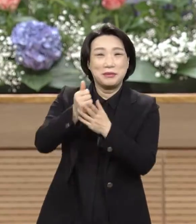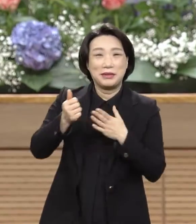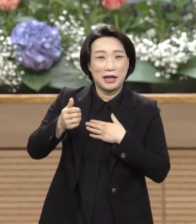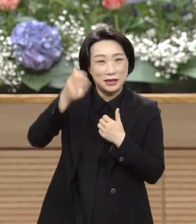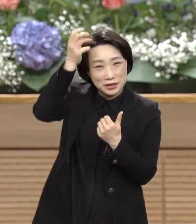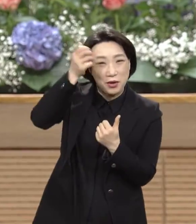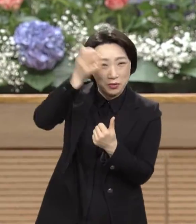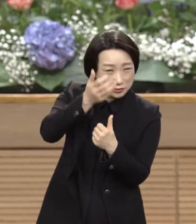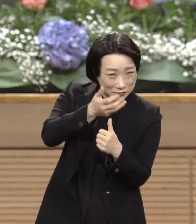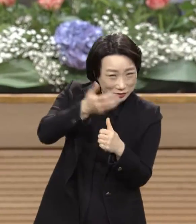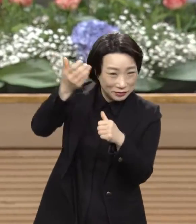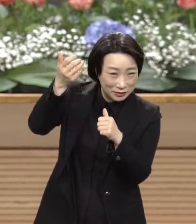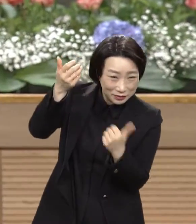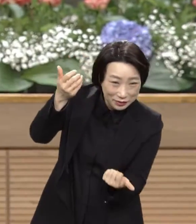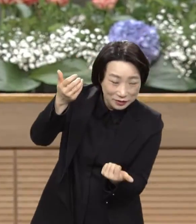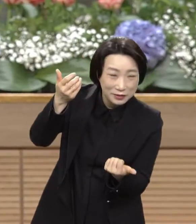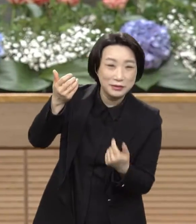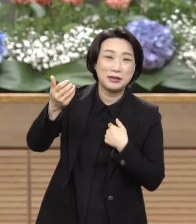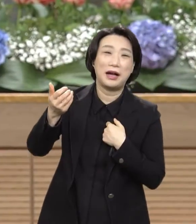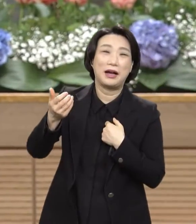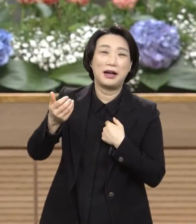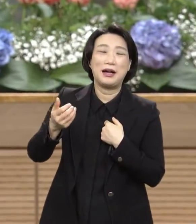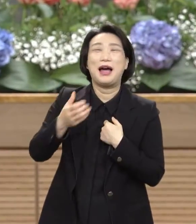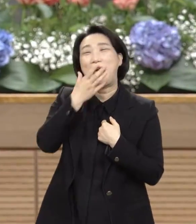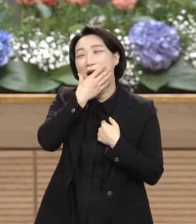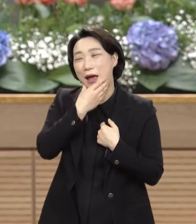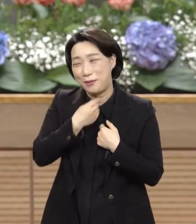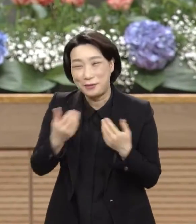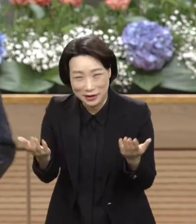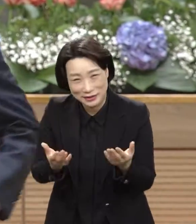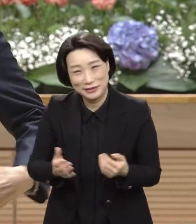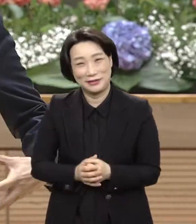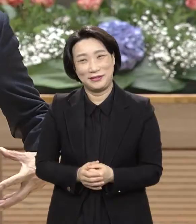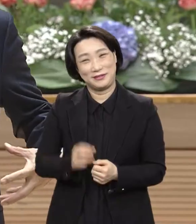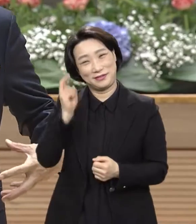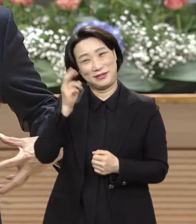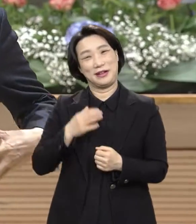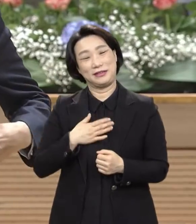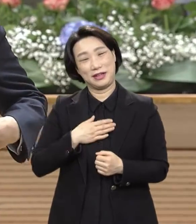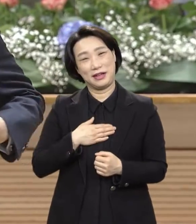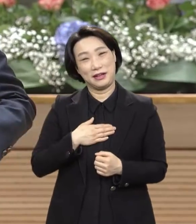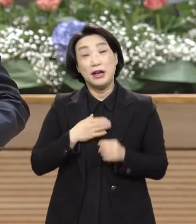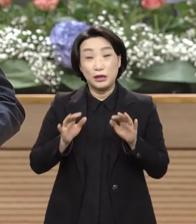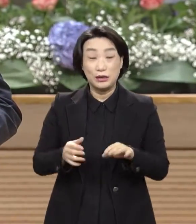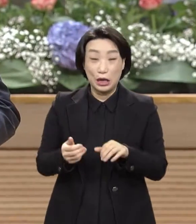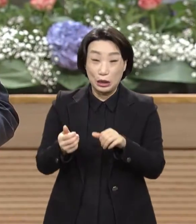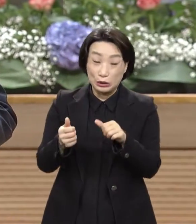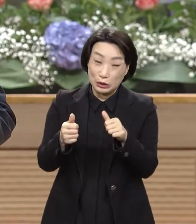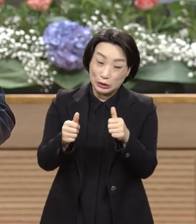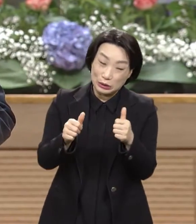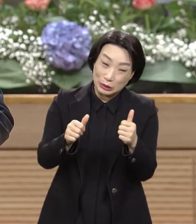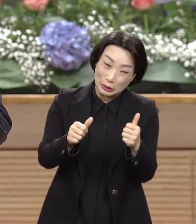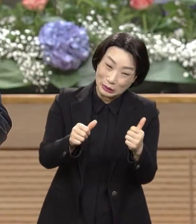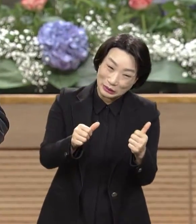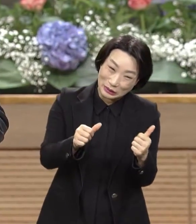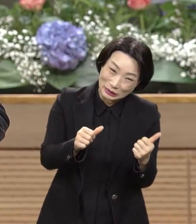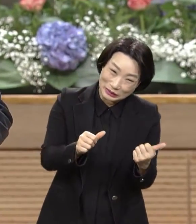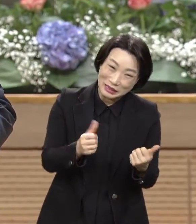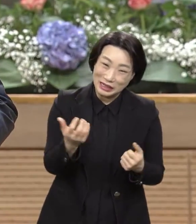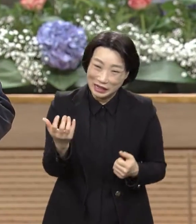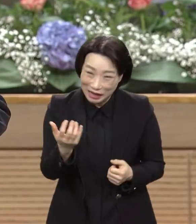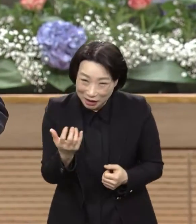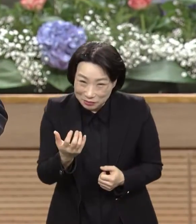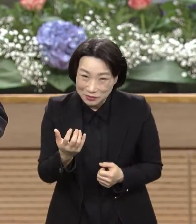쑥 빼가서 죽는 것은 참 행복한 일인데 내가 죽음이라는 이 고통을